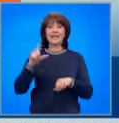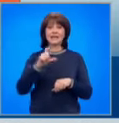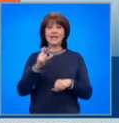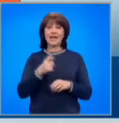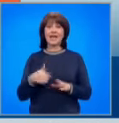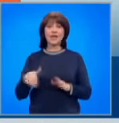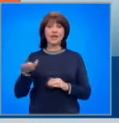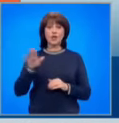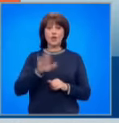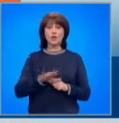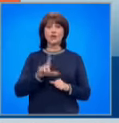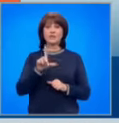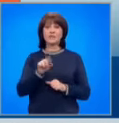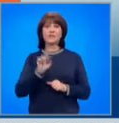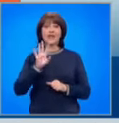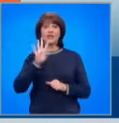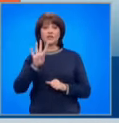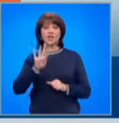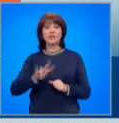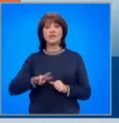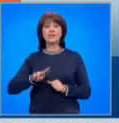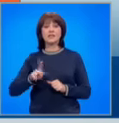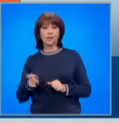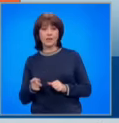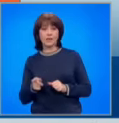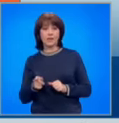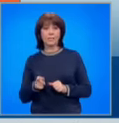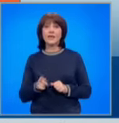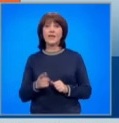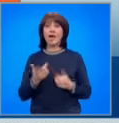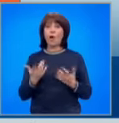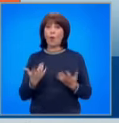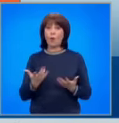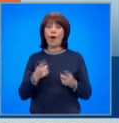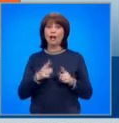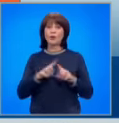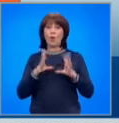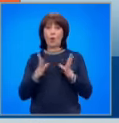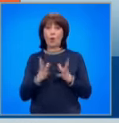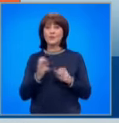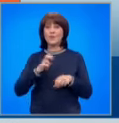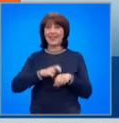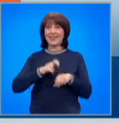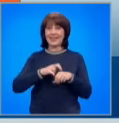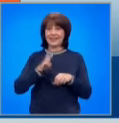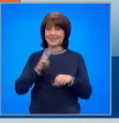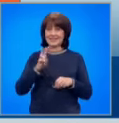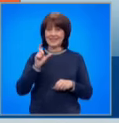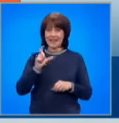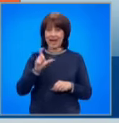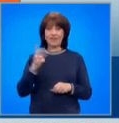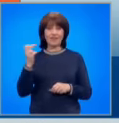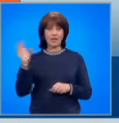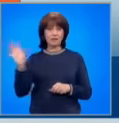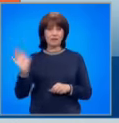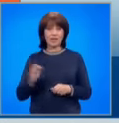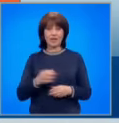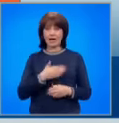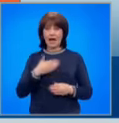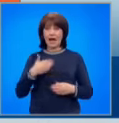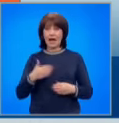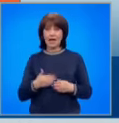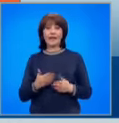още 74 лева за останалите 200 кВт-часа. А когато обложим тази сума с 20% ДДС, излиза, че крайната сметка е